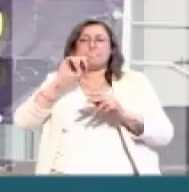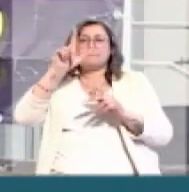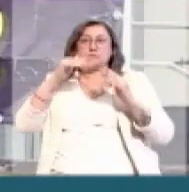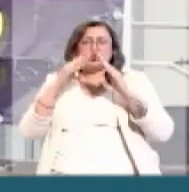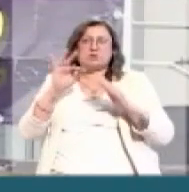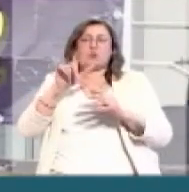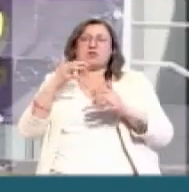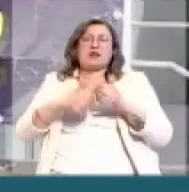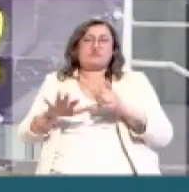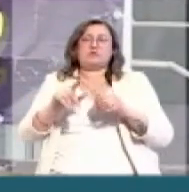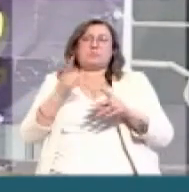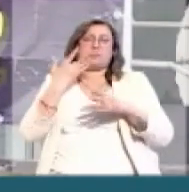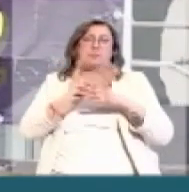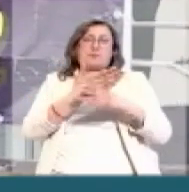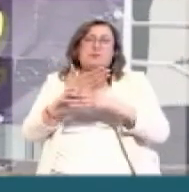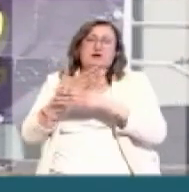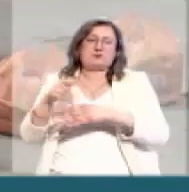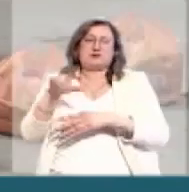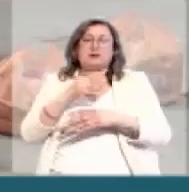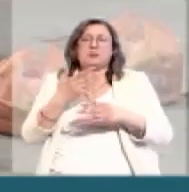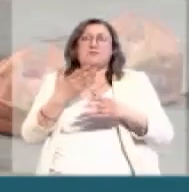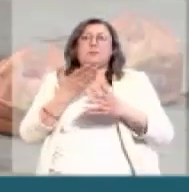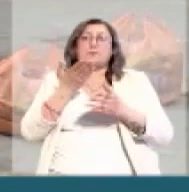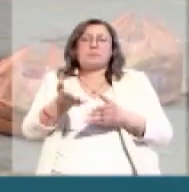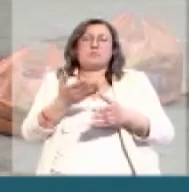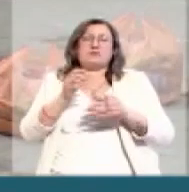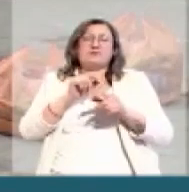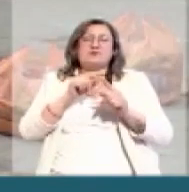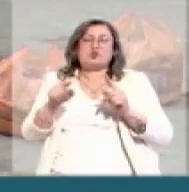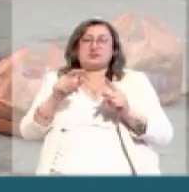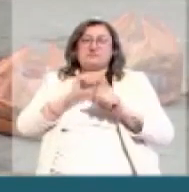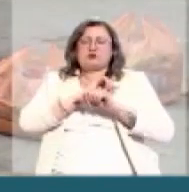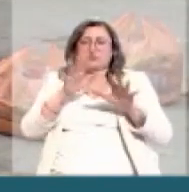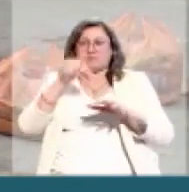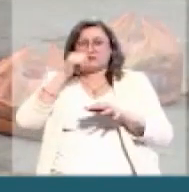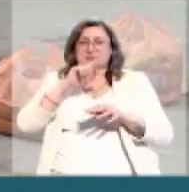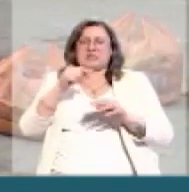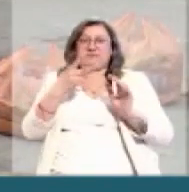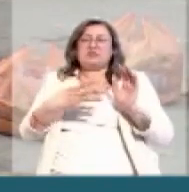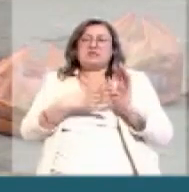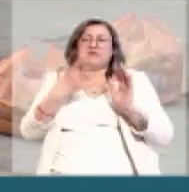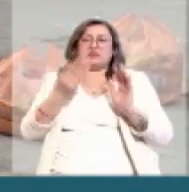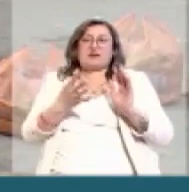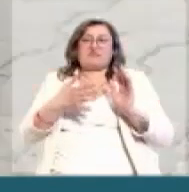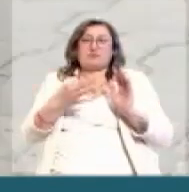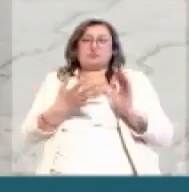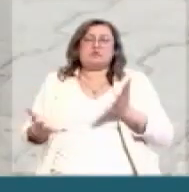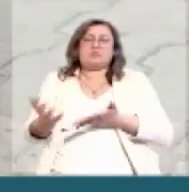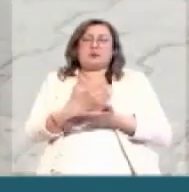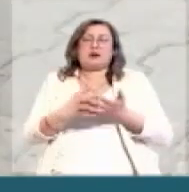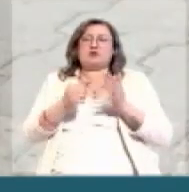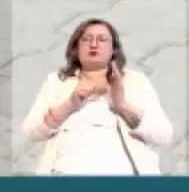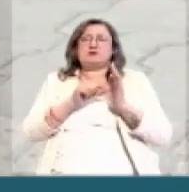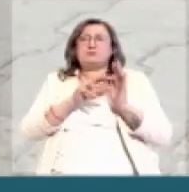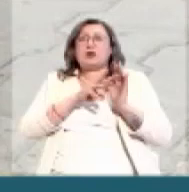басталысымен қайырымдылықпен айналысып, қол үшін созуға кіріскен. 29 күн ішінде облыс бойынша 6 миллионнан астам қаржы жиналып,